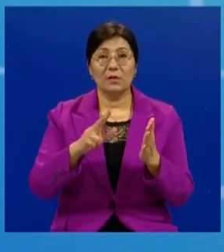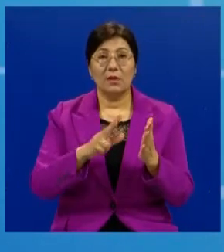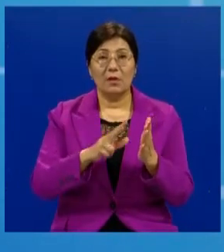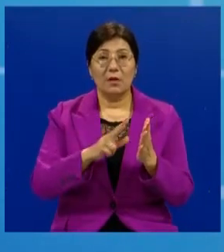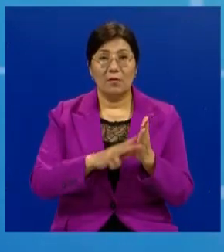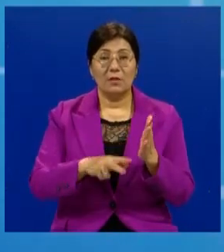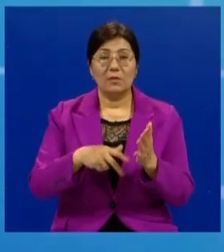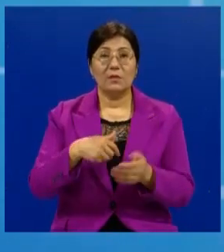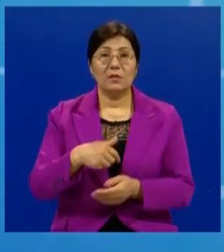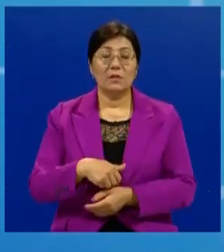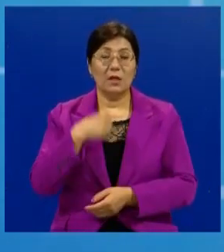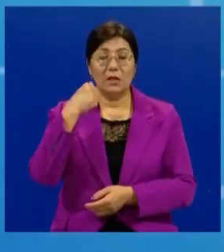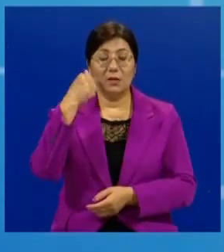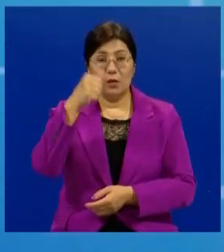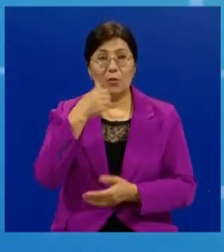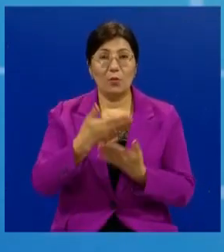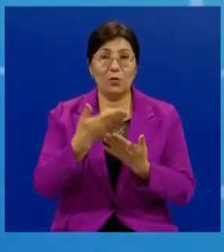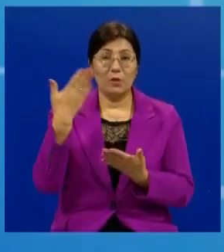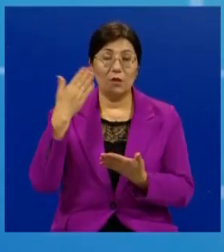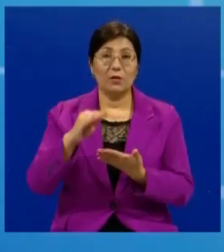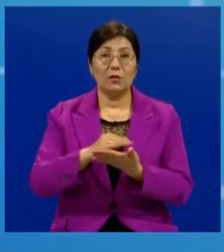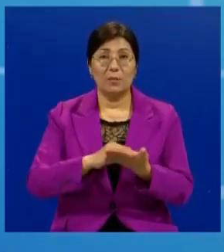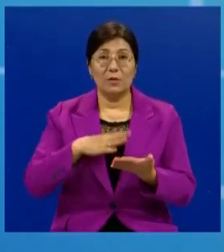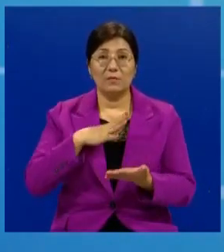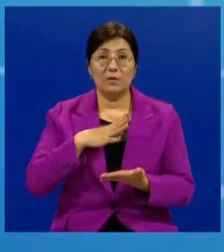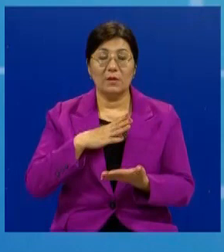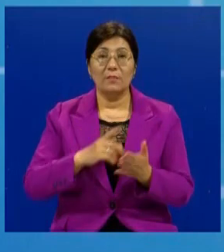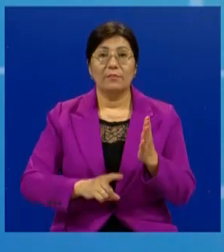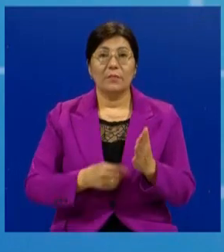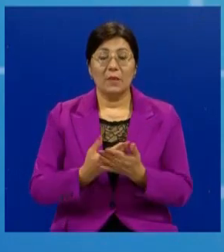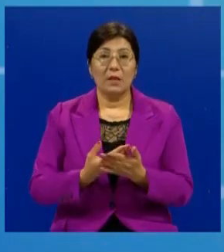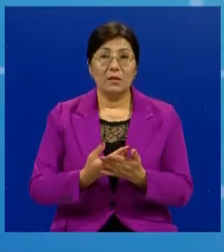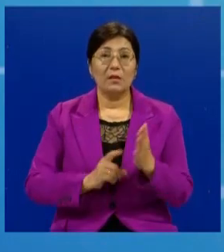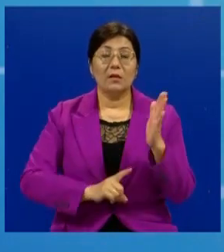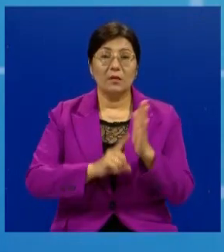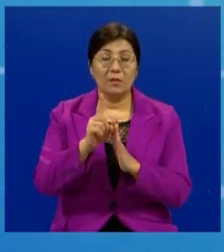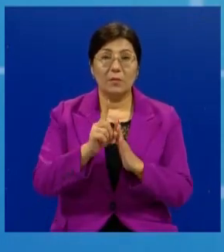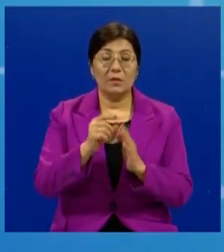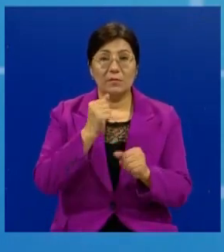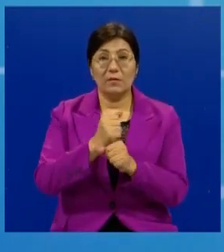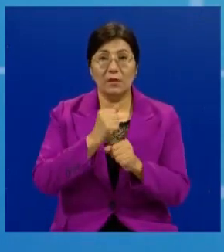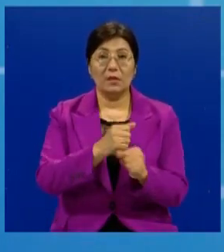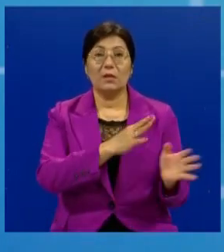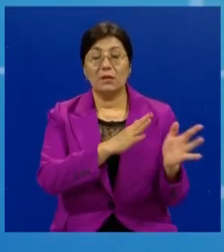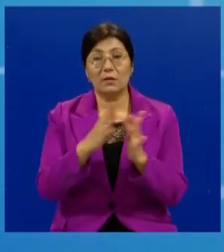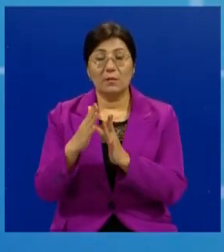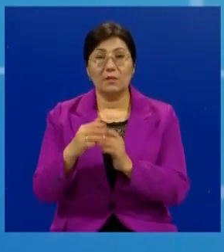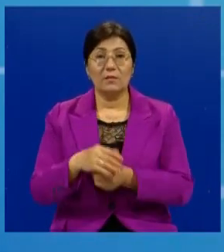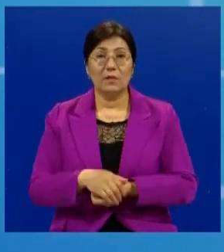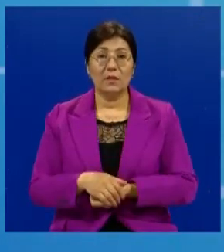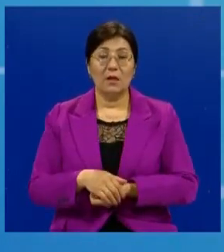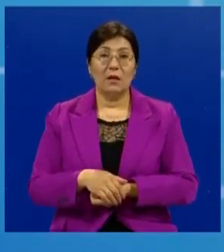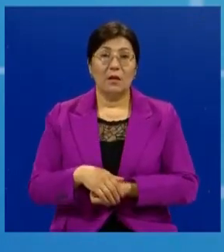1880. Это тогда был заложена основа парка, который в 1937 году стали